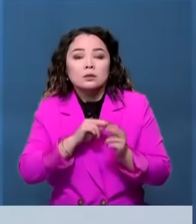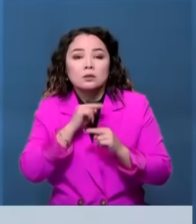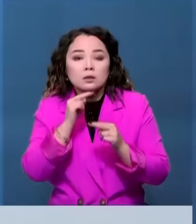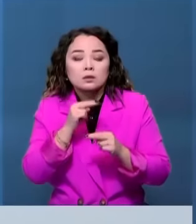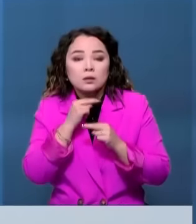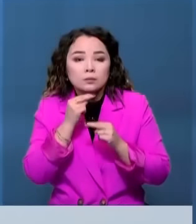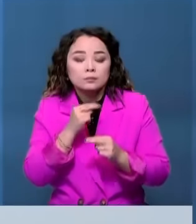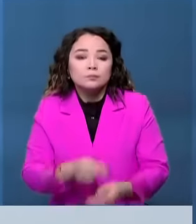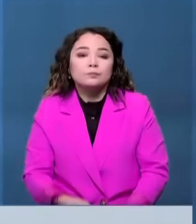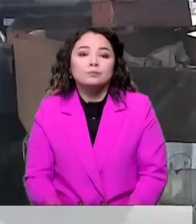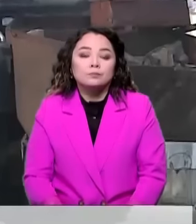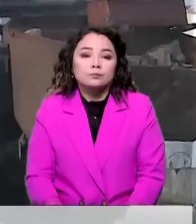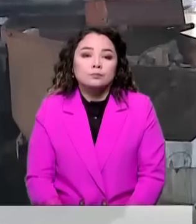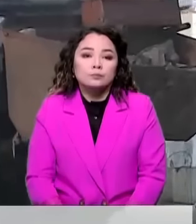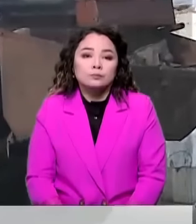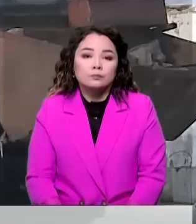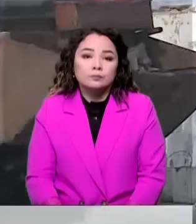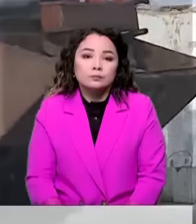тілшіміздің репортажы.